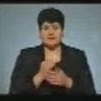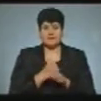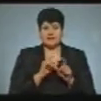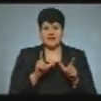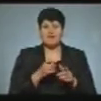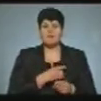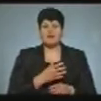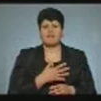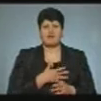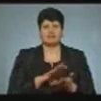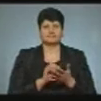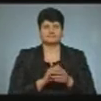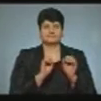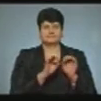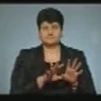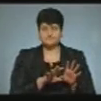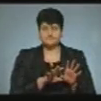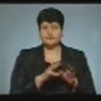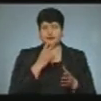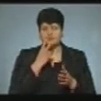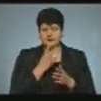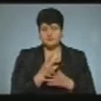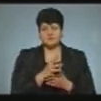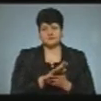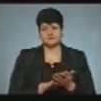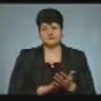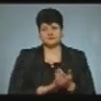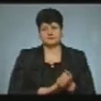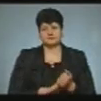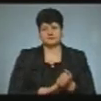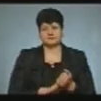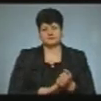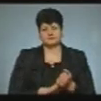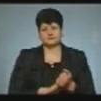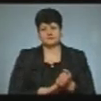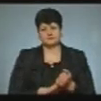приватне орендування. Дивимося відеоматеріал моєї колеги Анастасії Чечко.